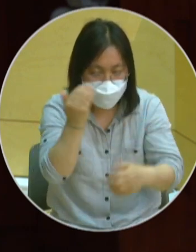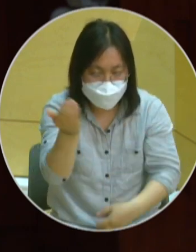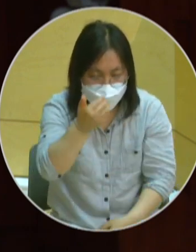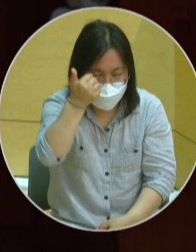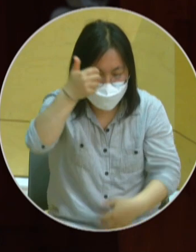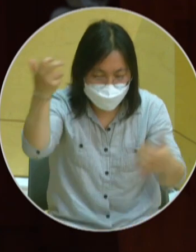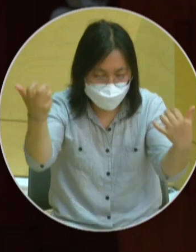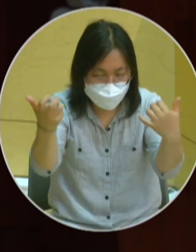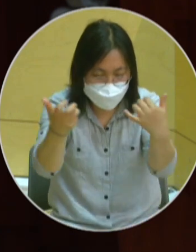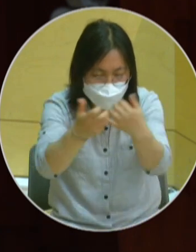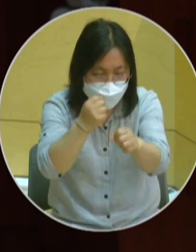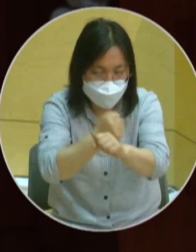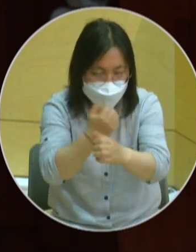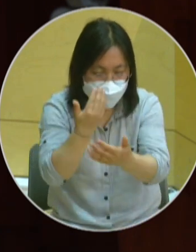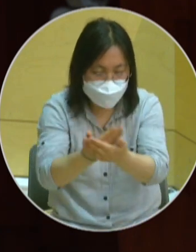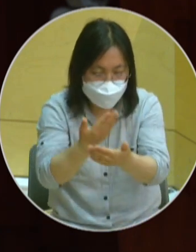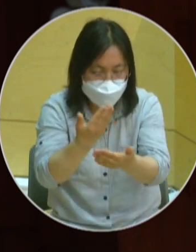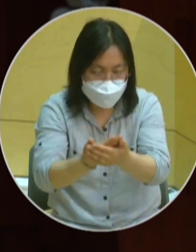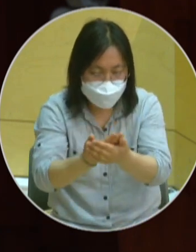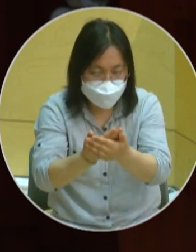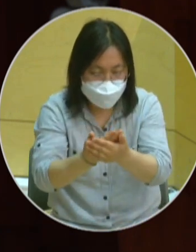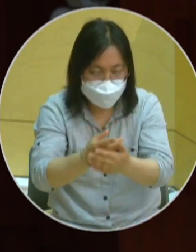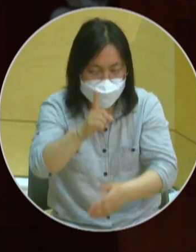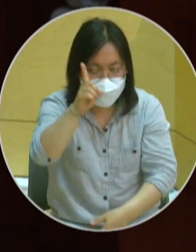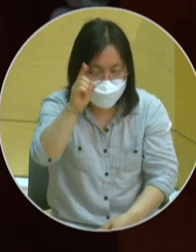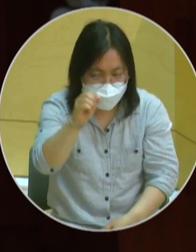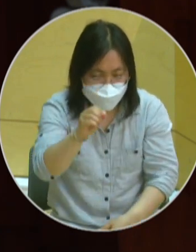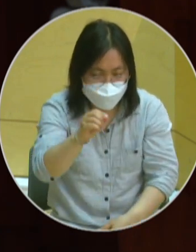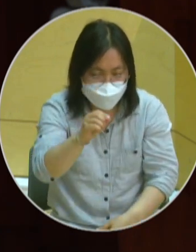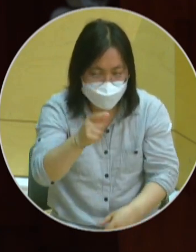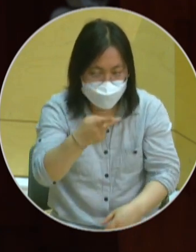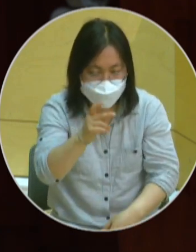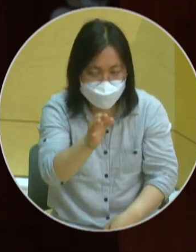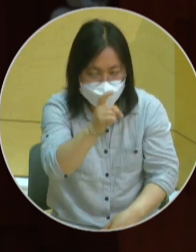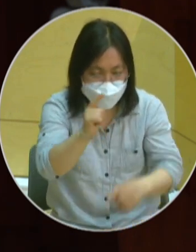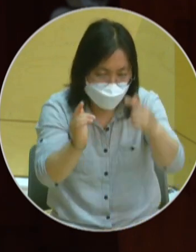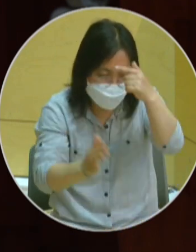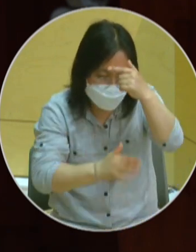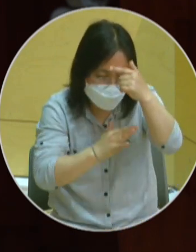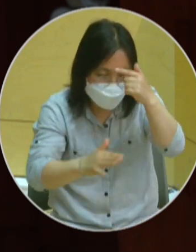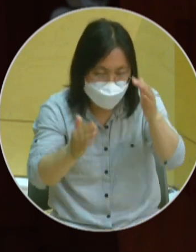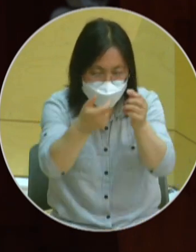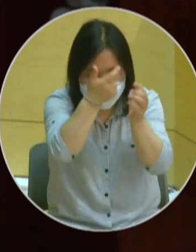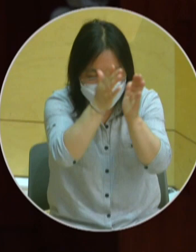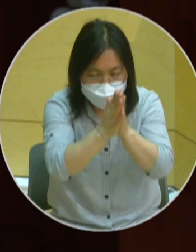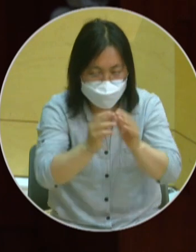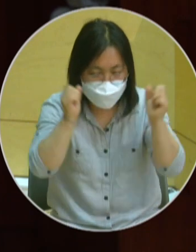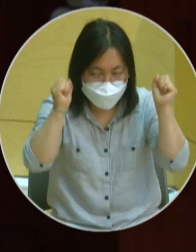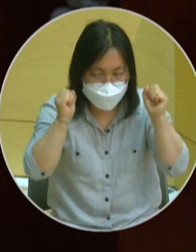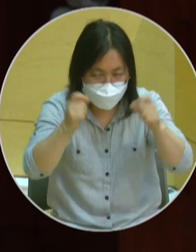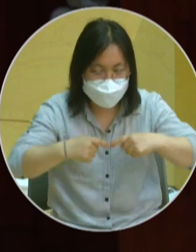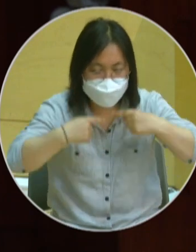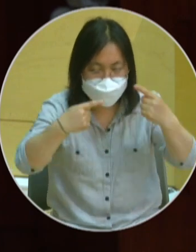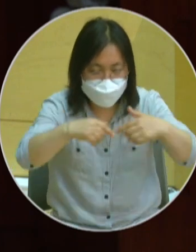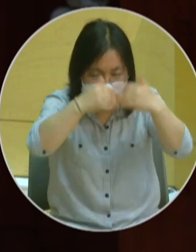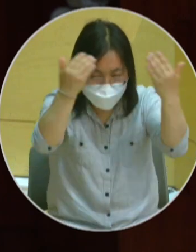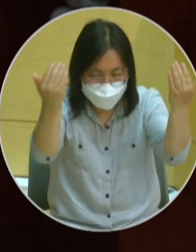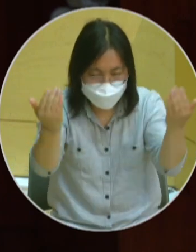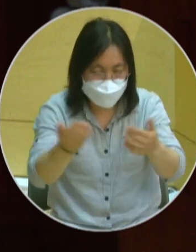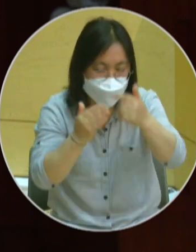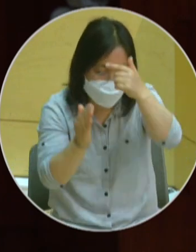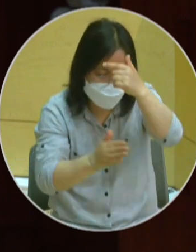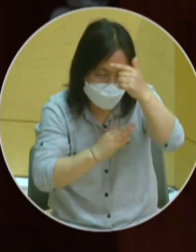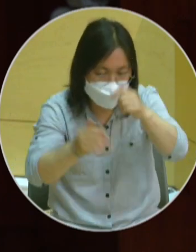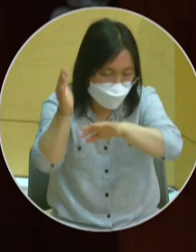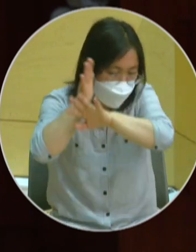하옵소서. 아울러 1만 번 동안 성도의 기도 운동에 참여하는 모든 성도들이 하늘